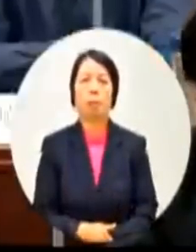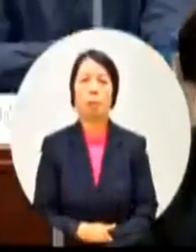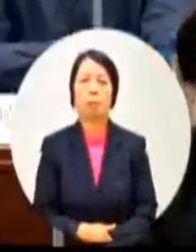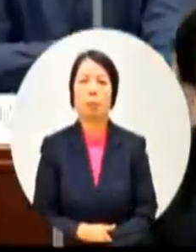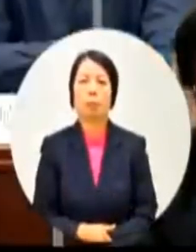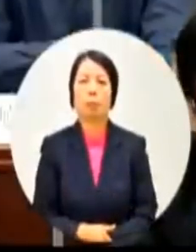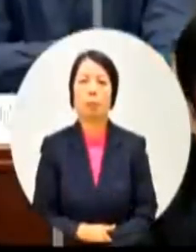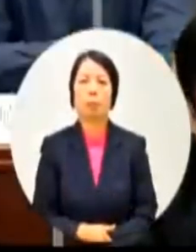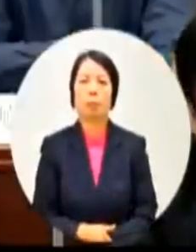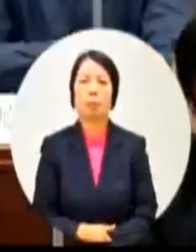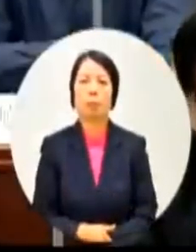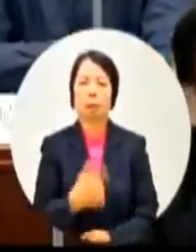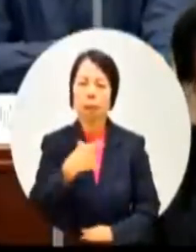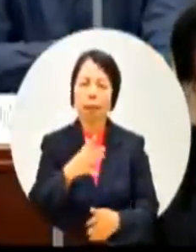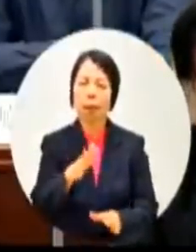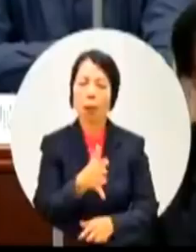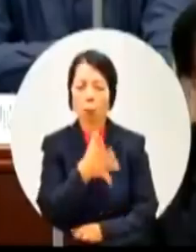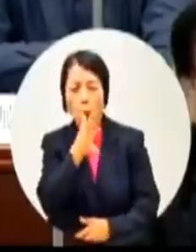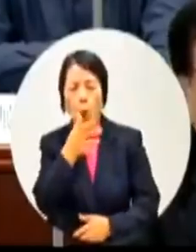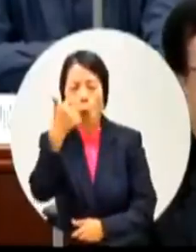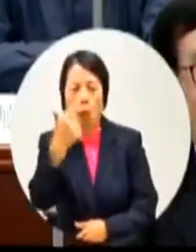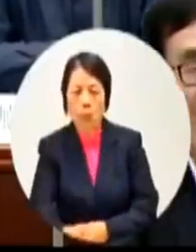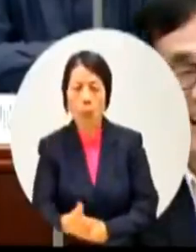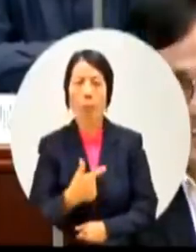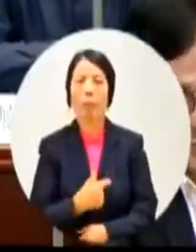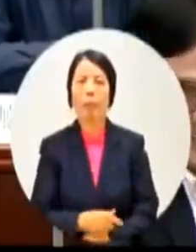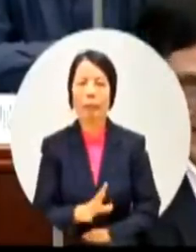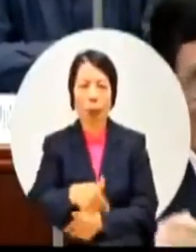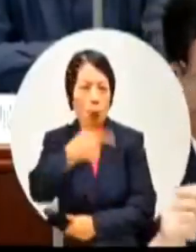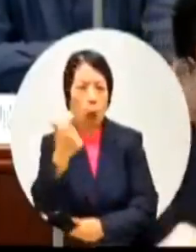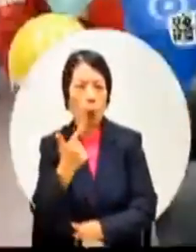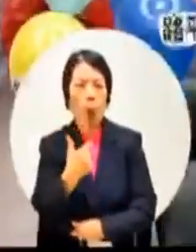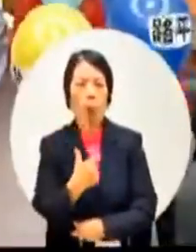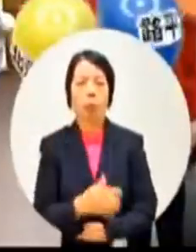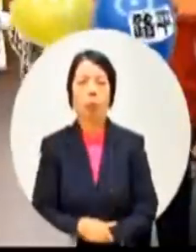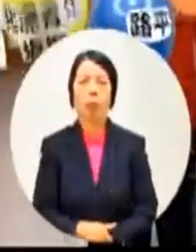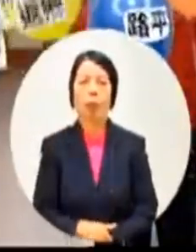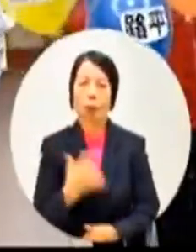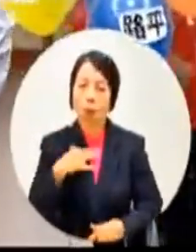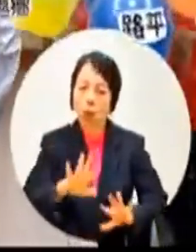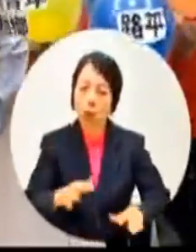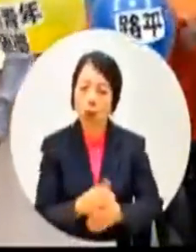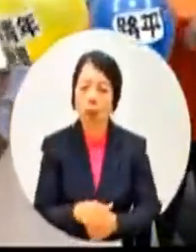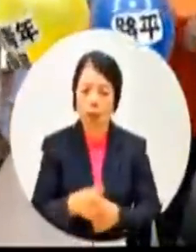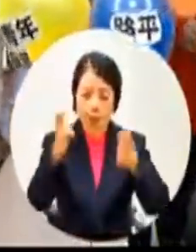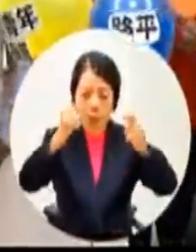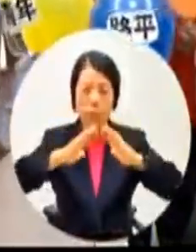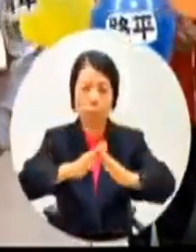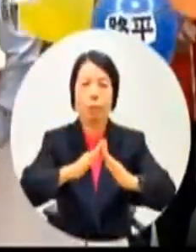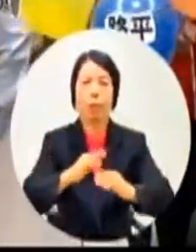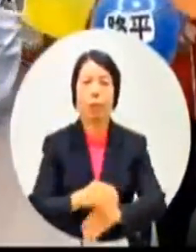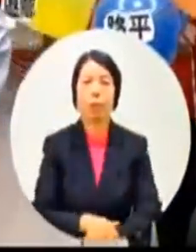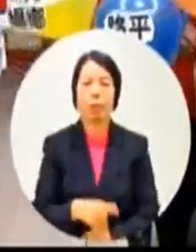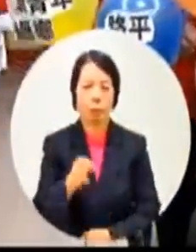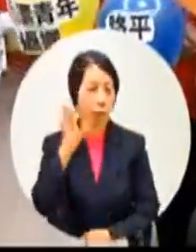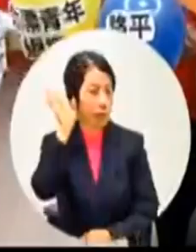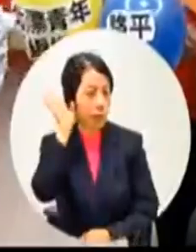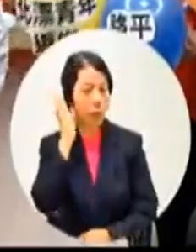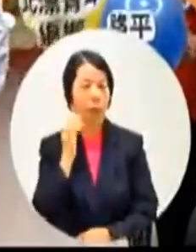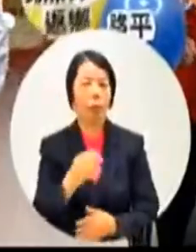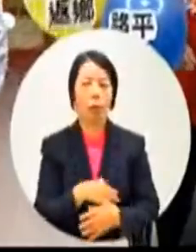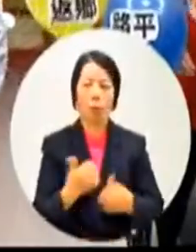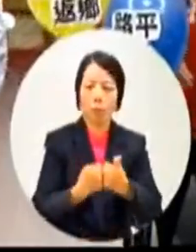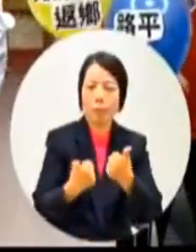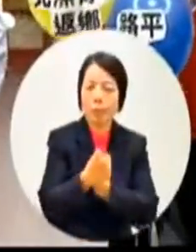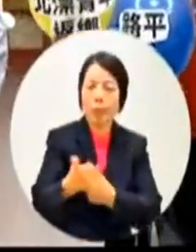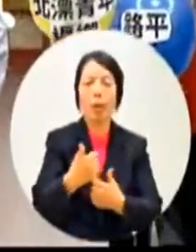讲话稍微。 安尼你爱训练啦，我跟你讲，我南台湾高雄的人哦，听惯是阮这种议员的门径啦，吼。 啊，来，你讲， 我咧考